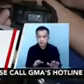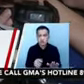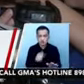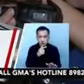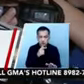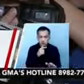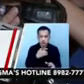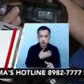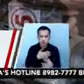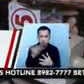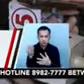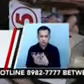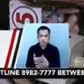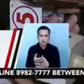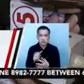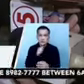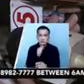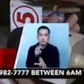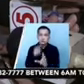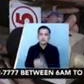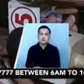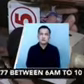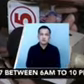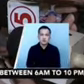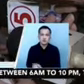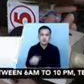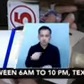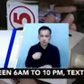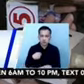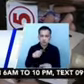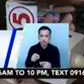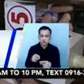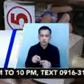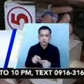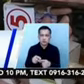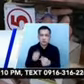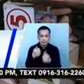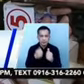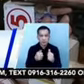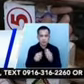will not participate on that. We will invoke the principle of Islam on this